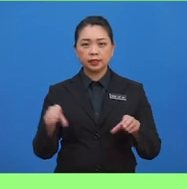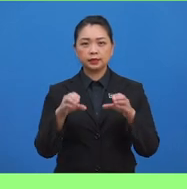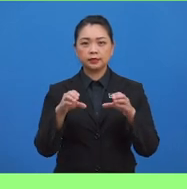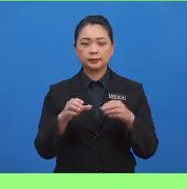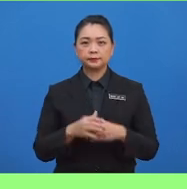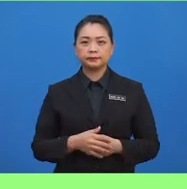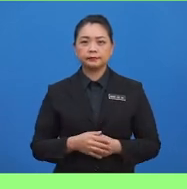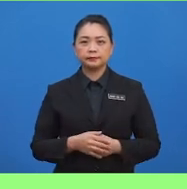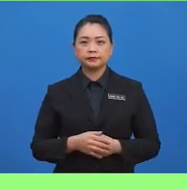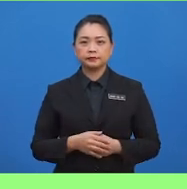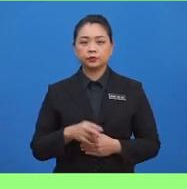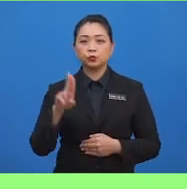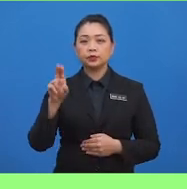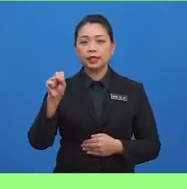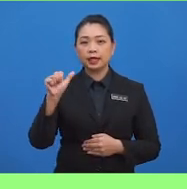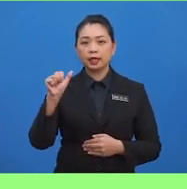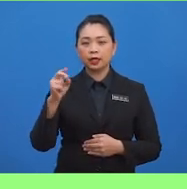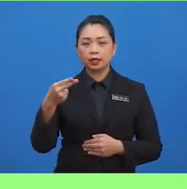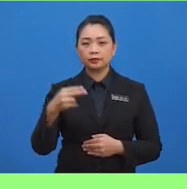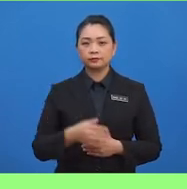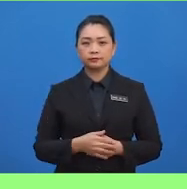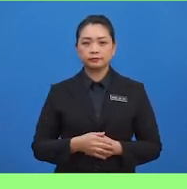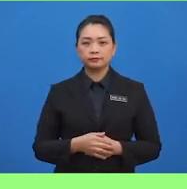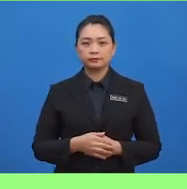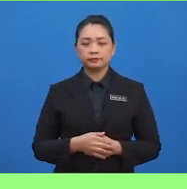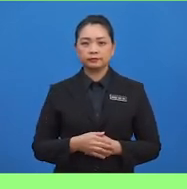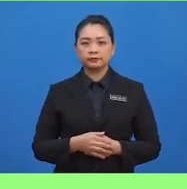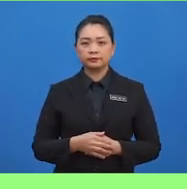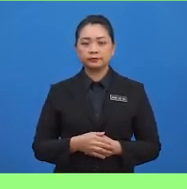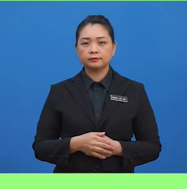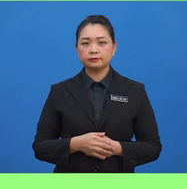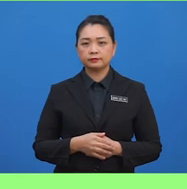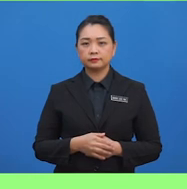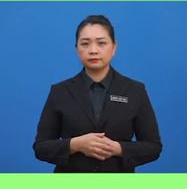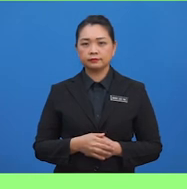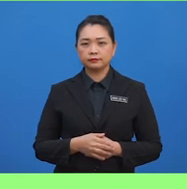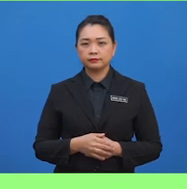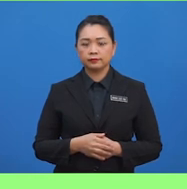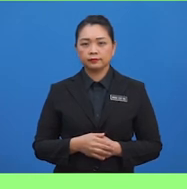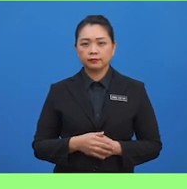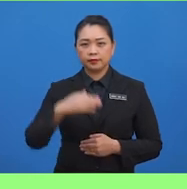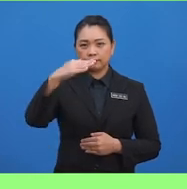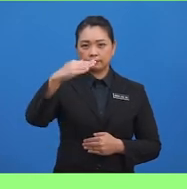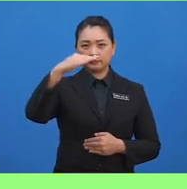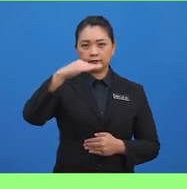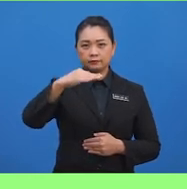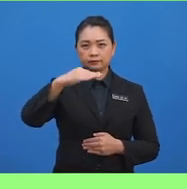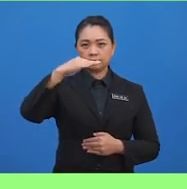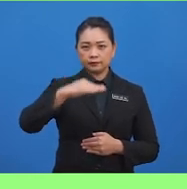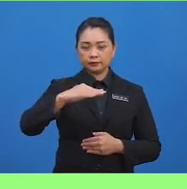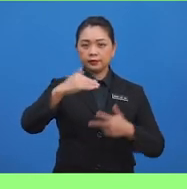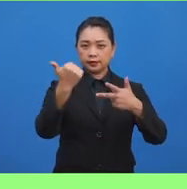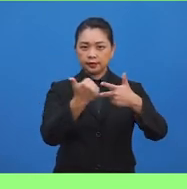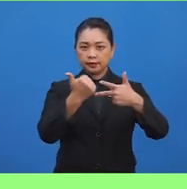ketiga usah dan keempat mengalah baris ketiga perkataan